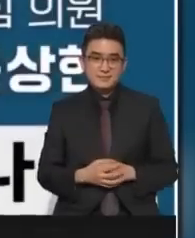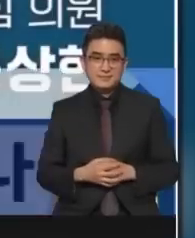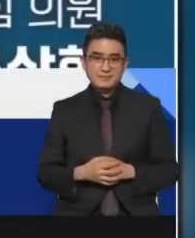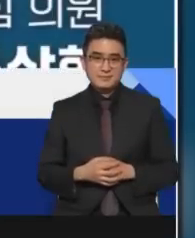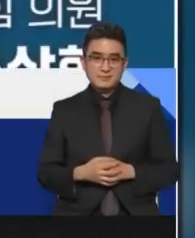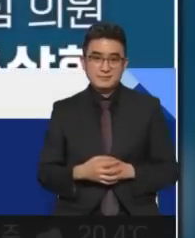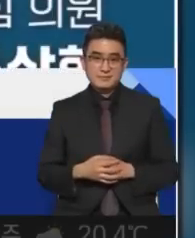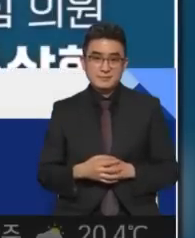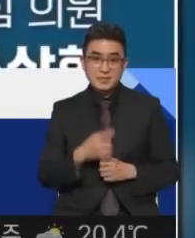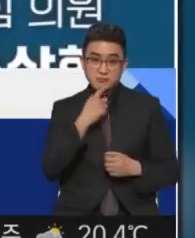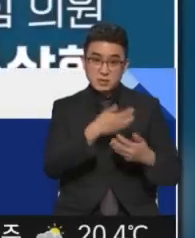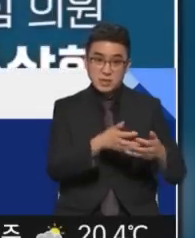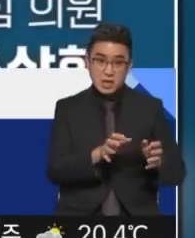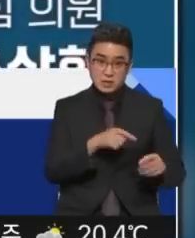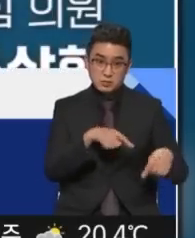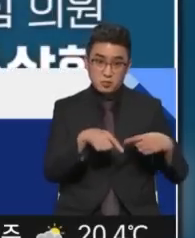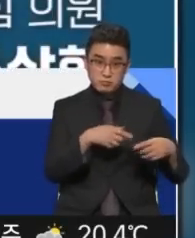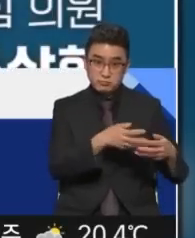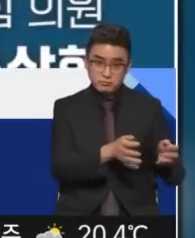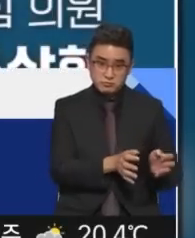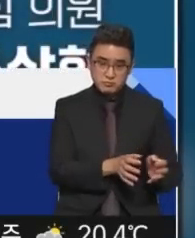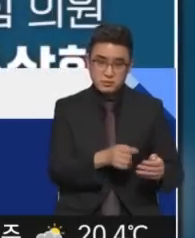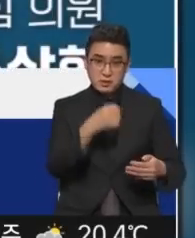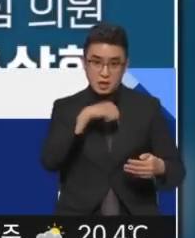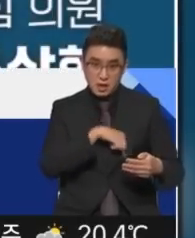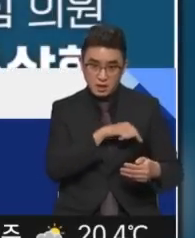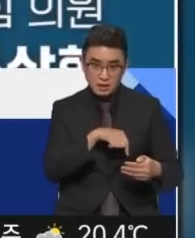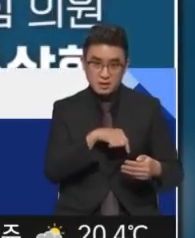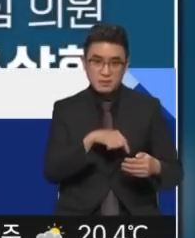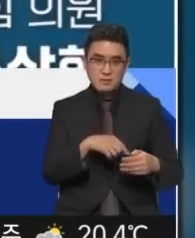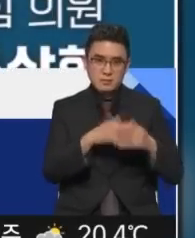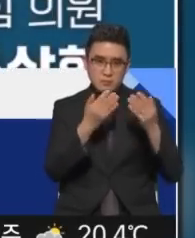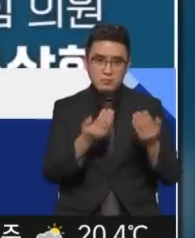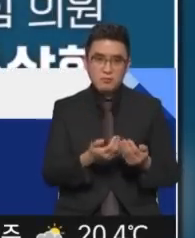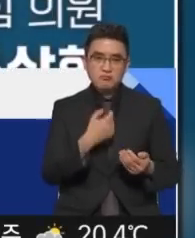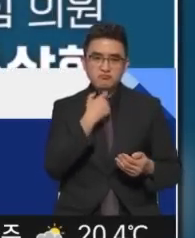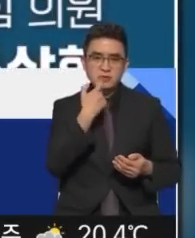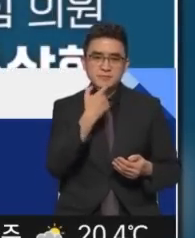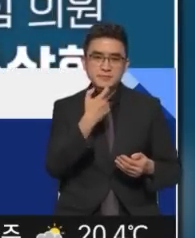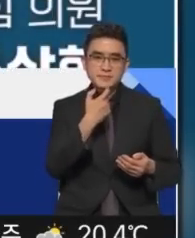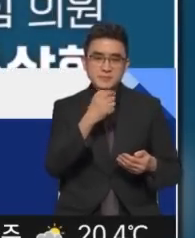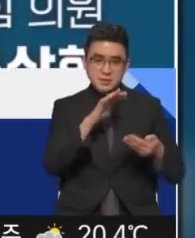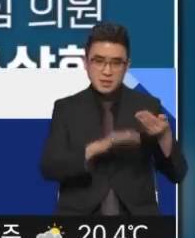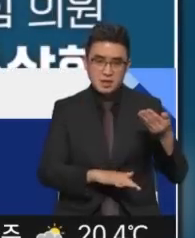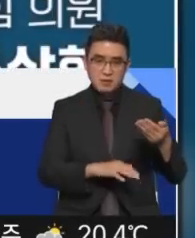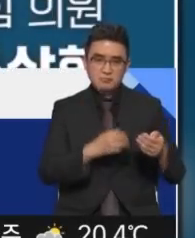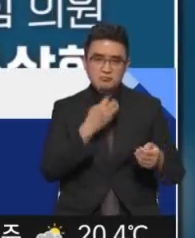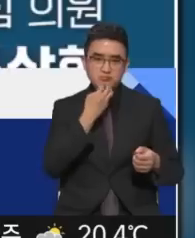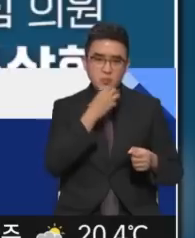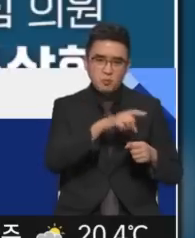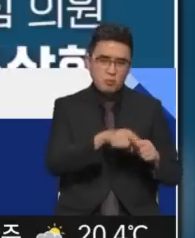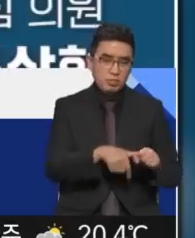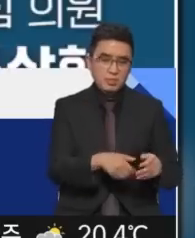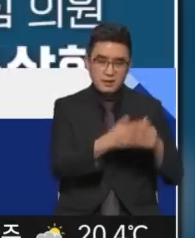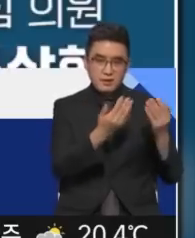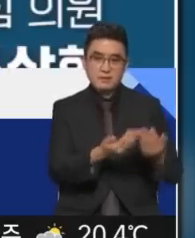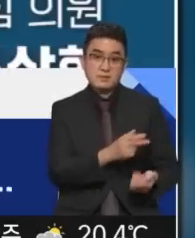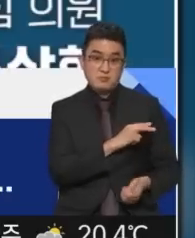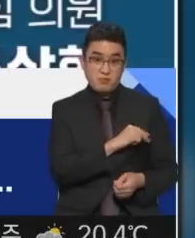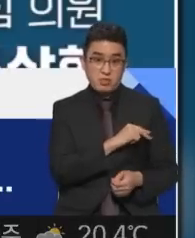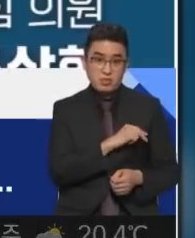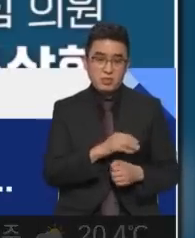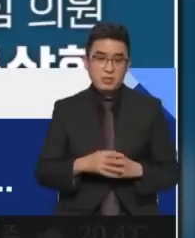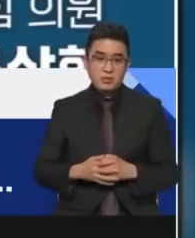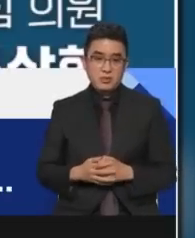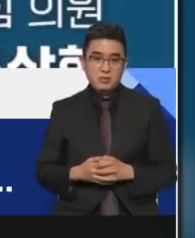지도부 보십시오. 당내 지도부나 원내 지도부는 전부 다 60 이하 젊은 수도권. 전부 수도권 의원입니다. 60 이하의